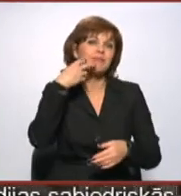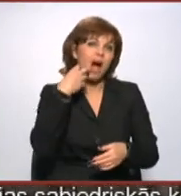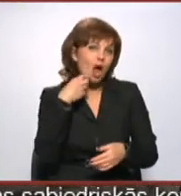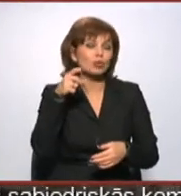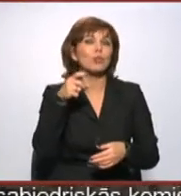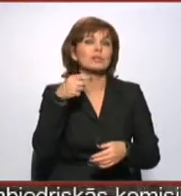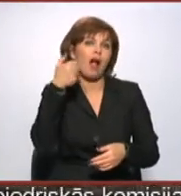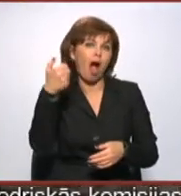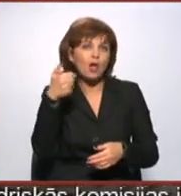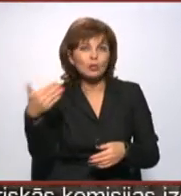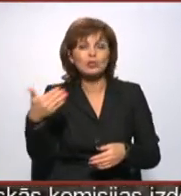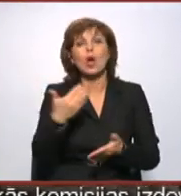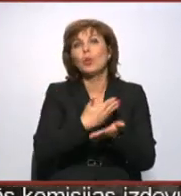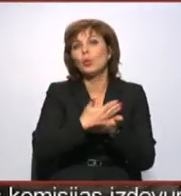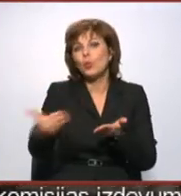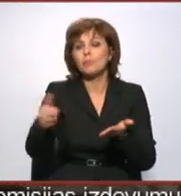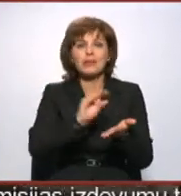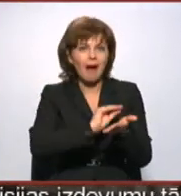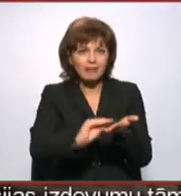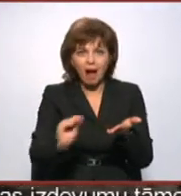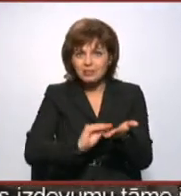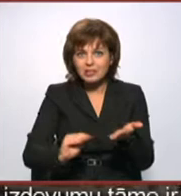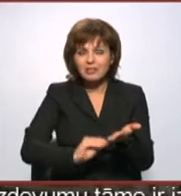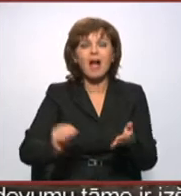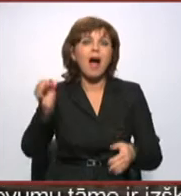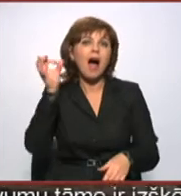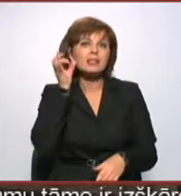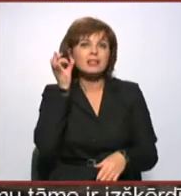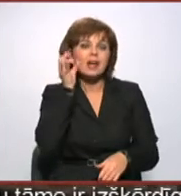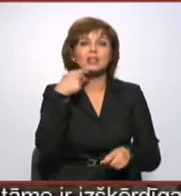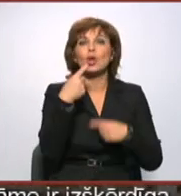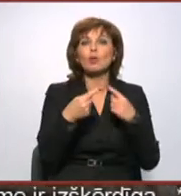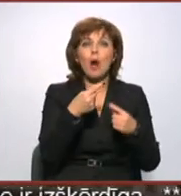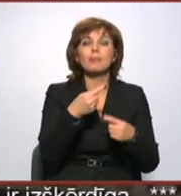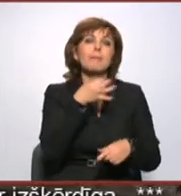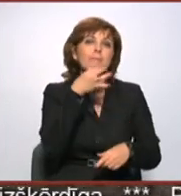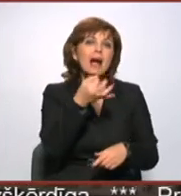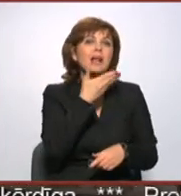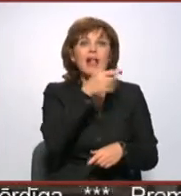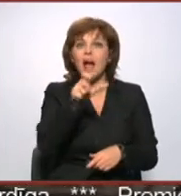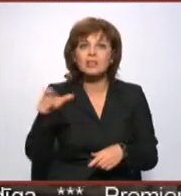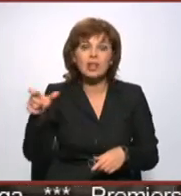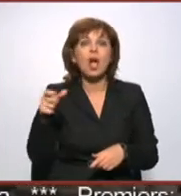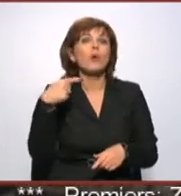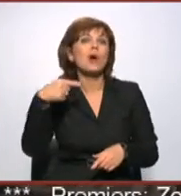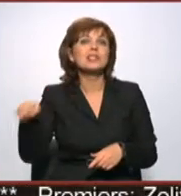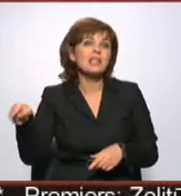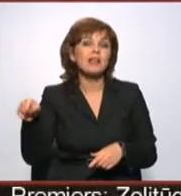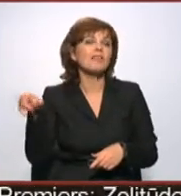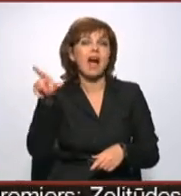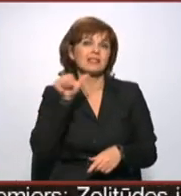joprojām raksta, joprojām atcerās un joprojām pasaka lasītājiem to, ko citi vairs neviens